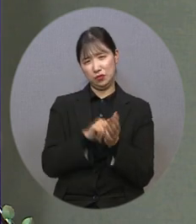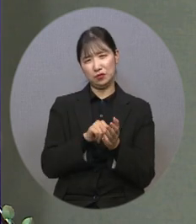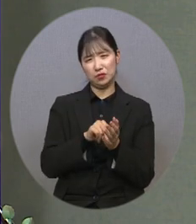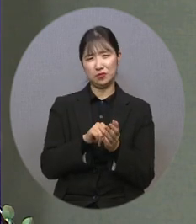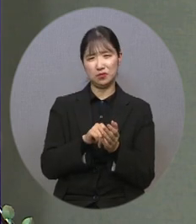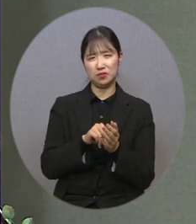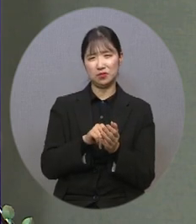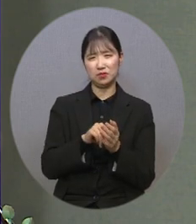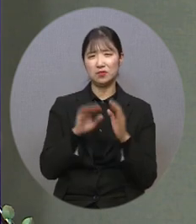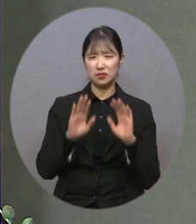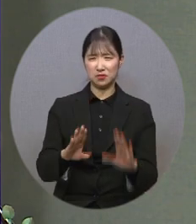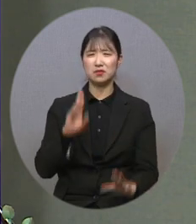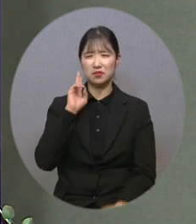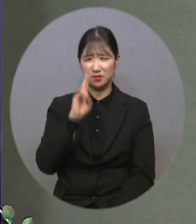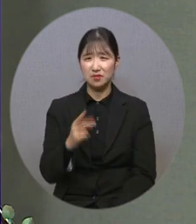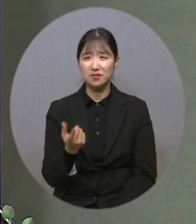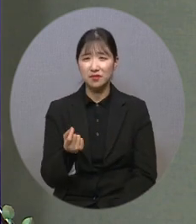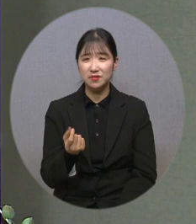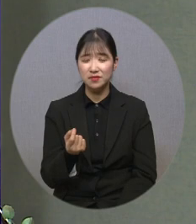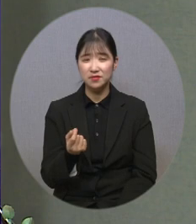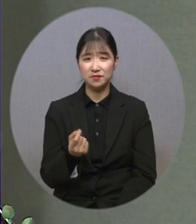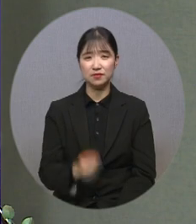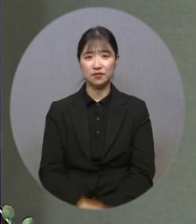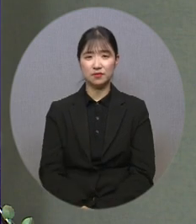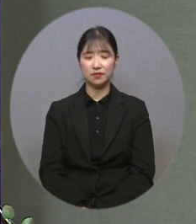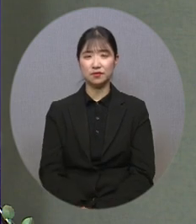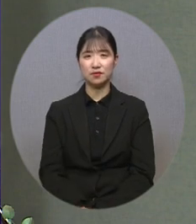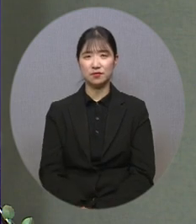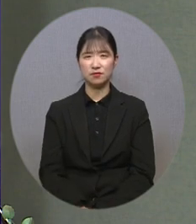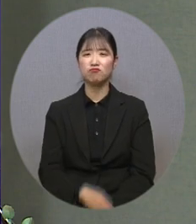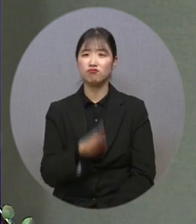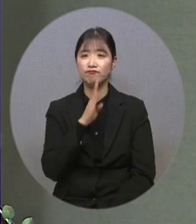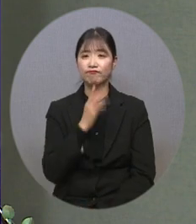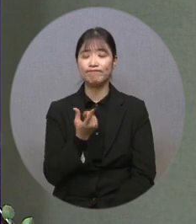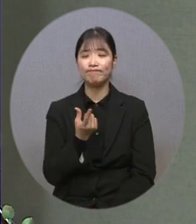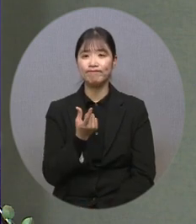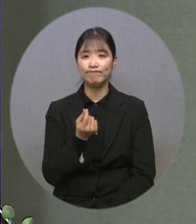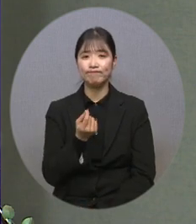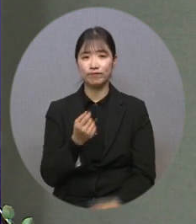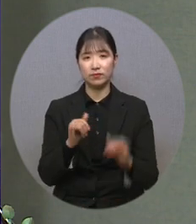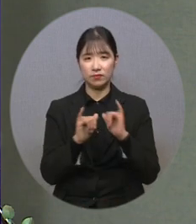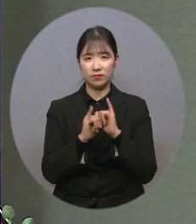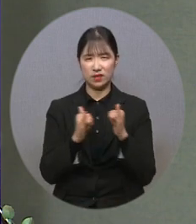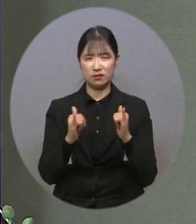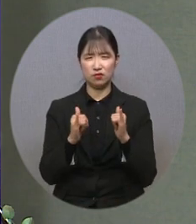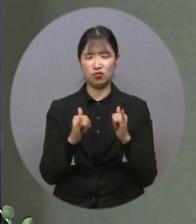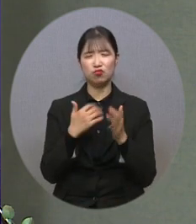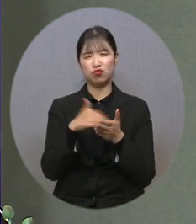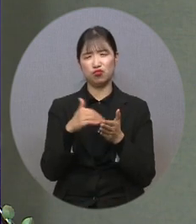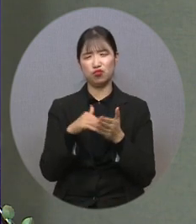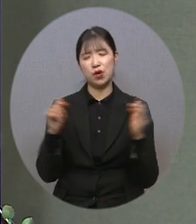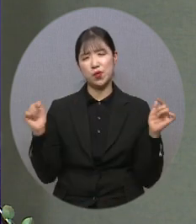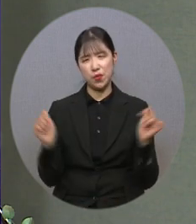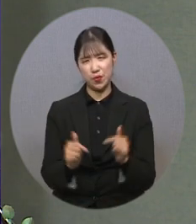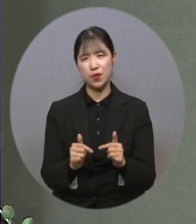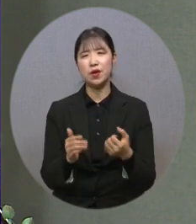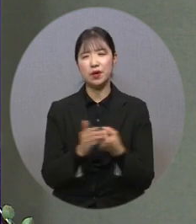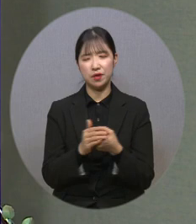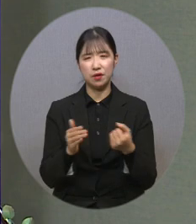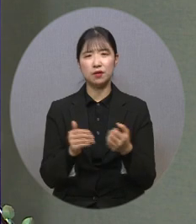문제가 네. 심각하다. 심각하죠. 이런 얘기인데 사실 그래요. 인구 절벽 시대에 들어와